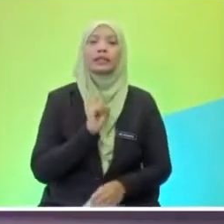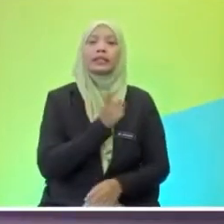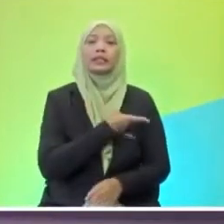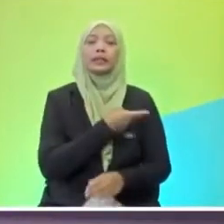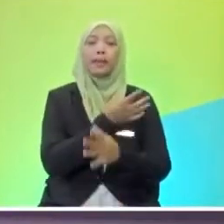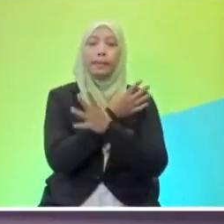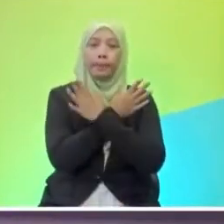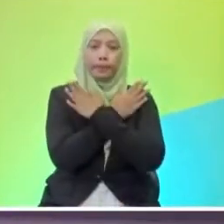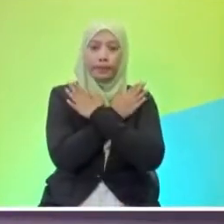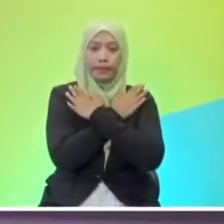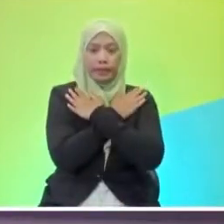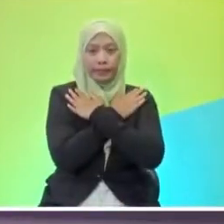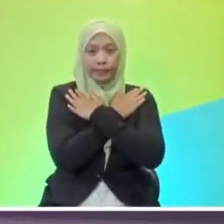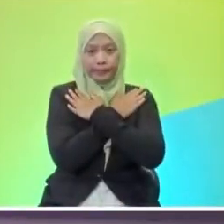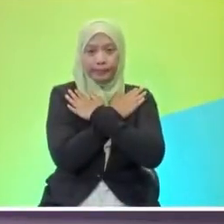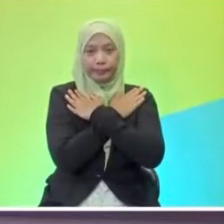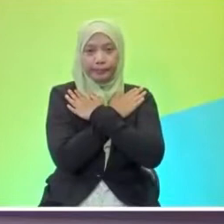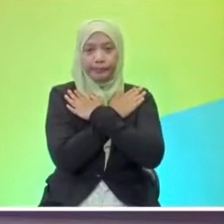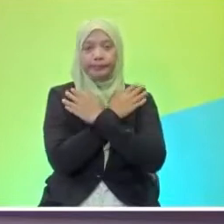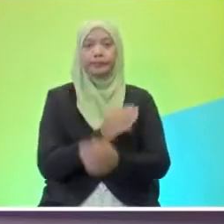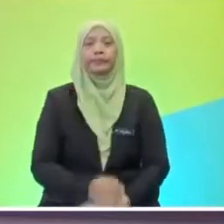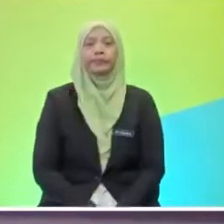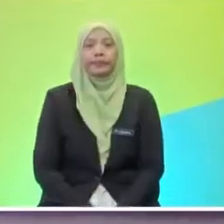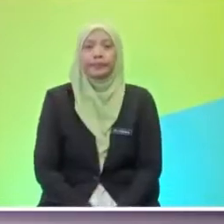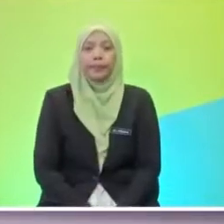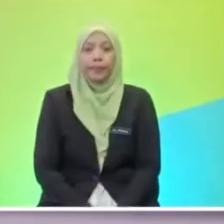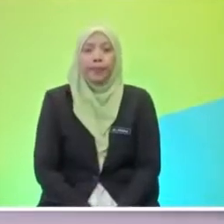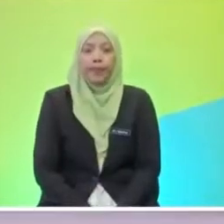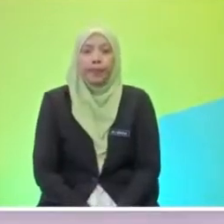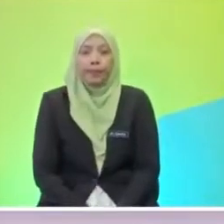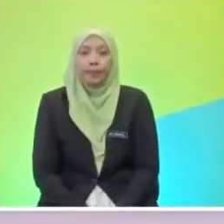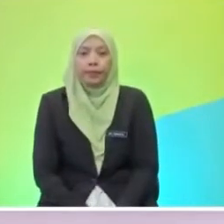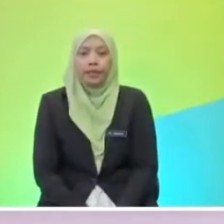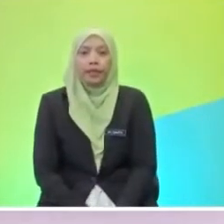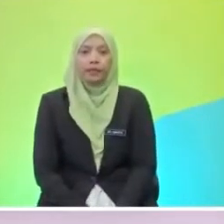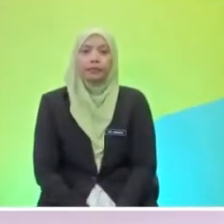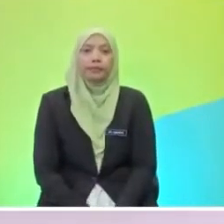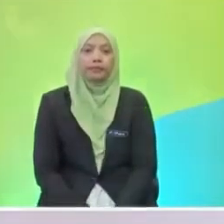kemana-mana kembali selepas ini dalam sukses SPM goplo 22